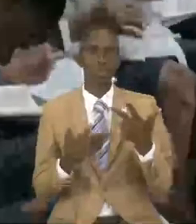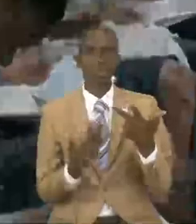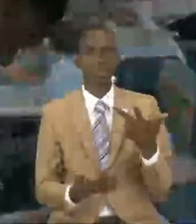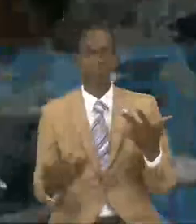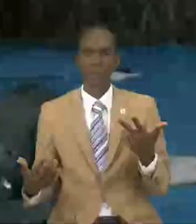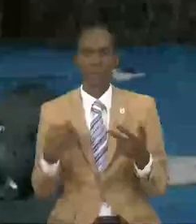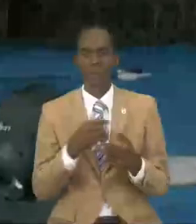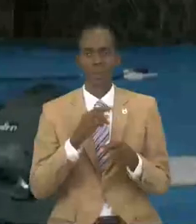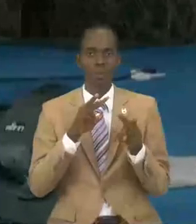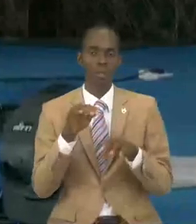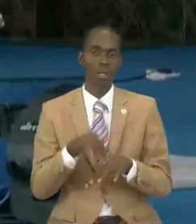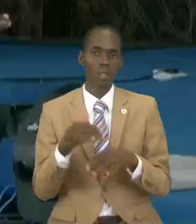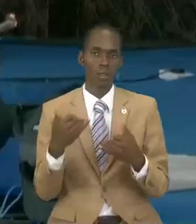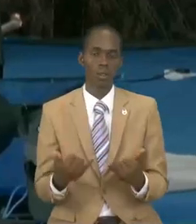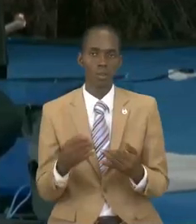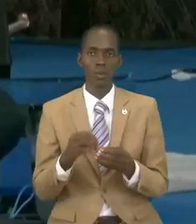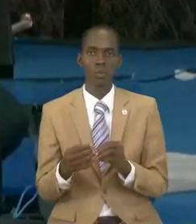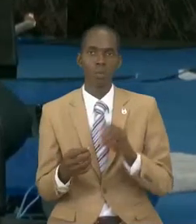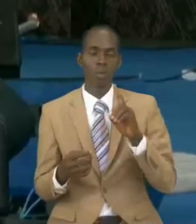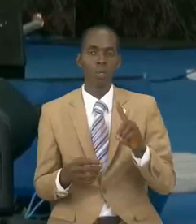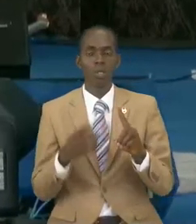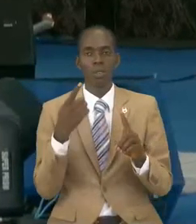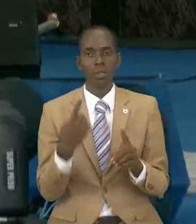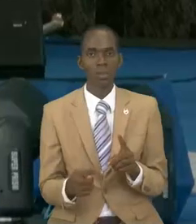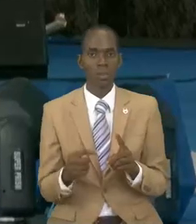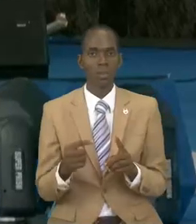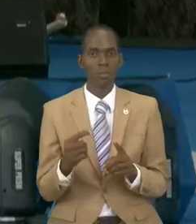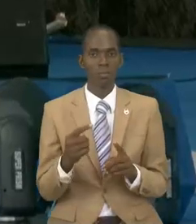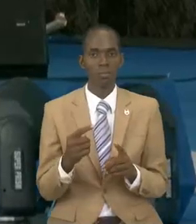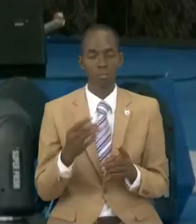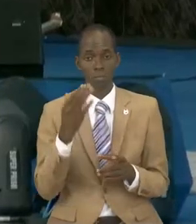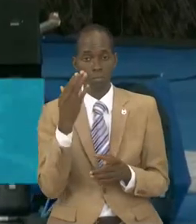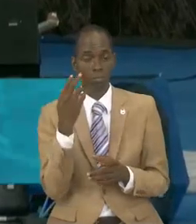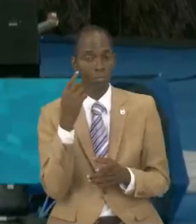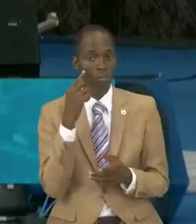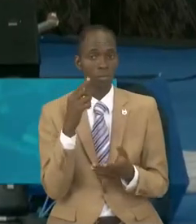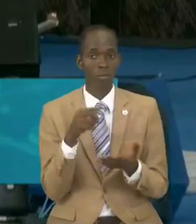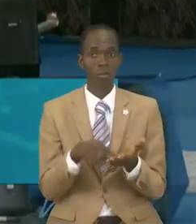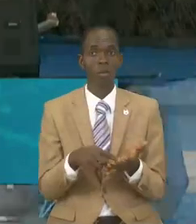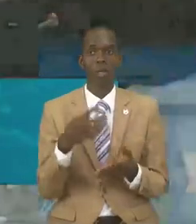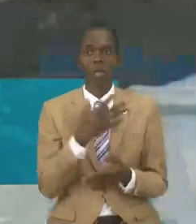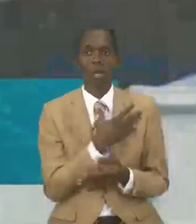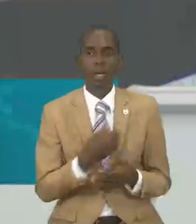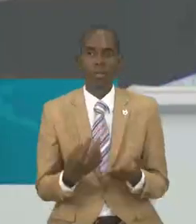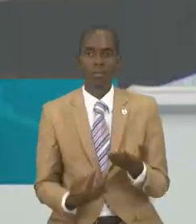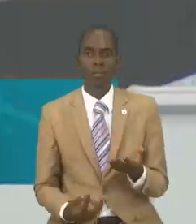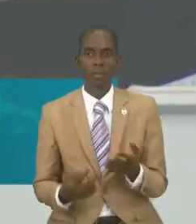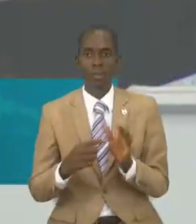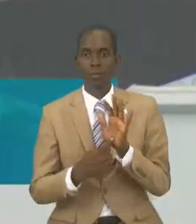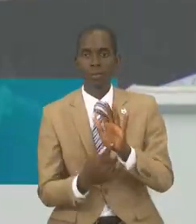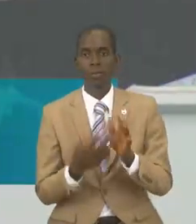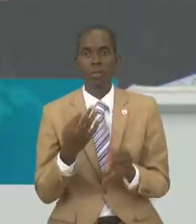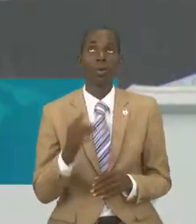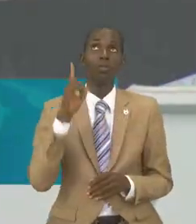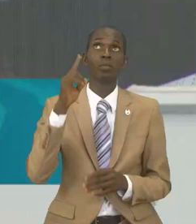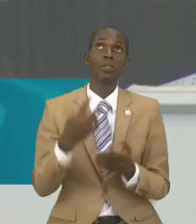trois points. Numéro un, la réalisation et la révélation de sa